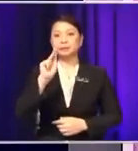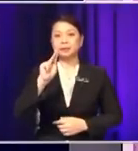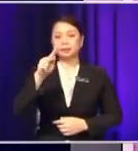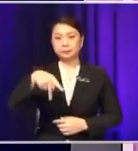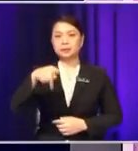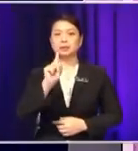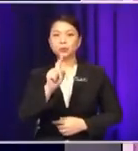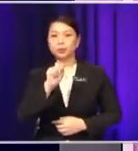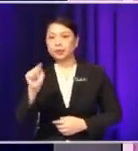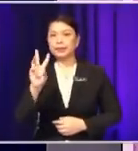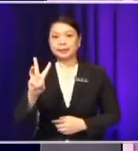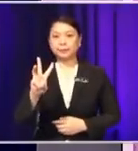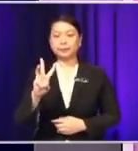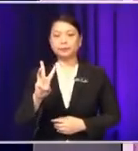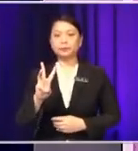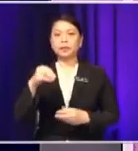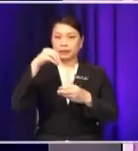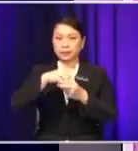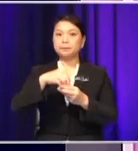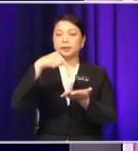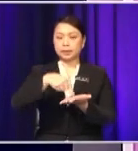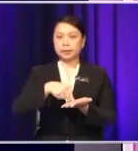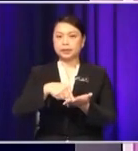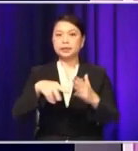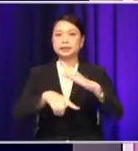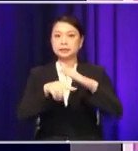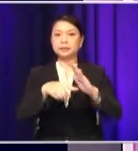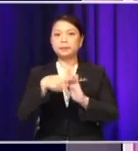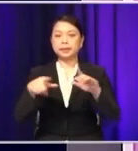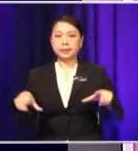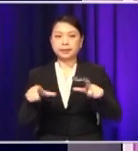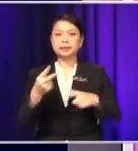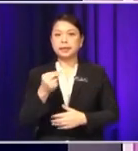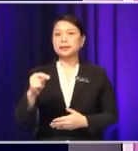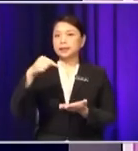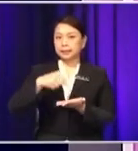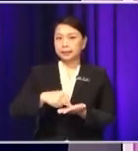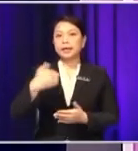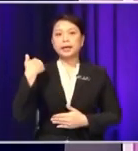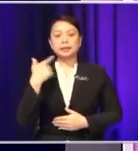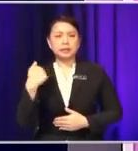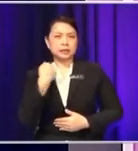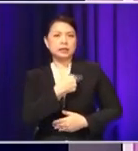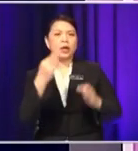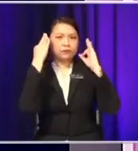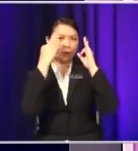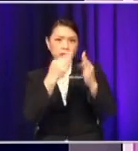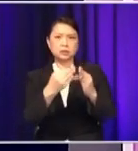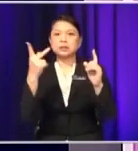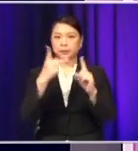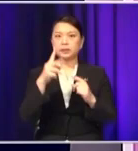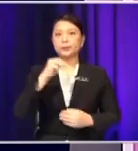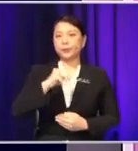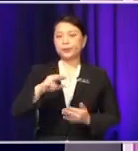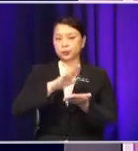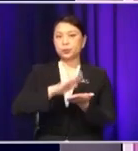ini. Dan dalam itu, dasar pelaksanaan bagi ujian akhir ini adalah kita fokuskan kepada murid-murid sekolah